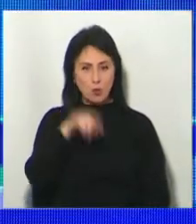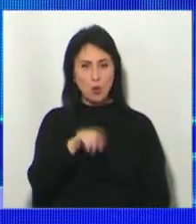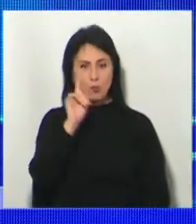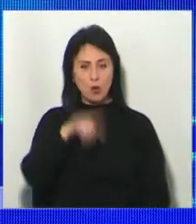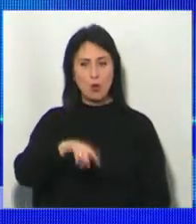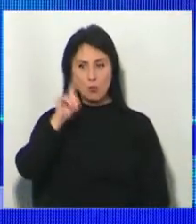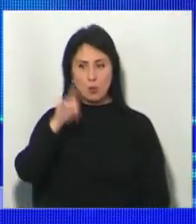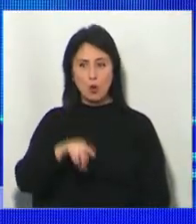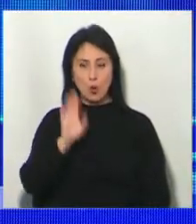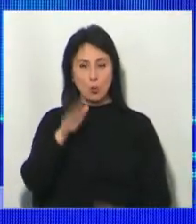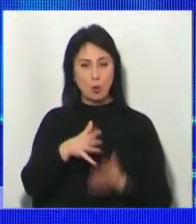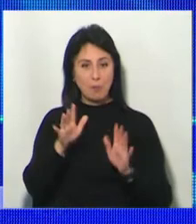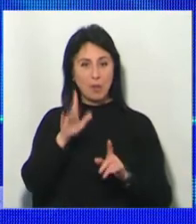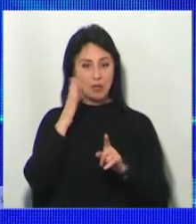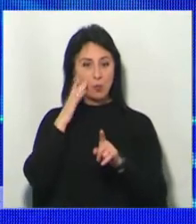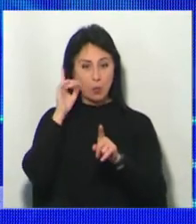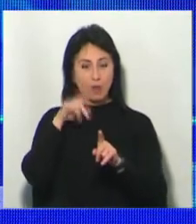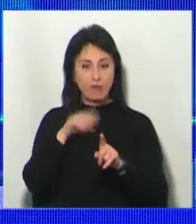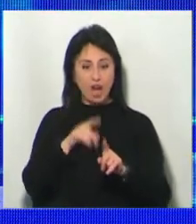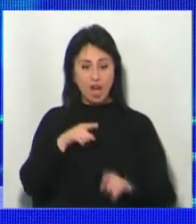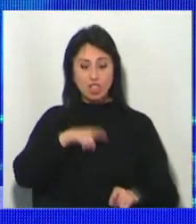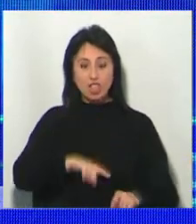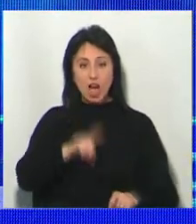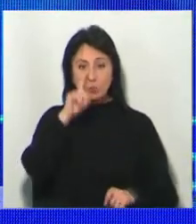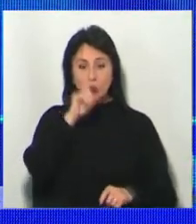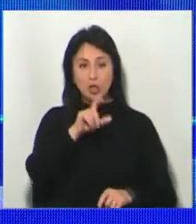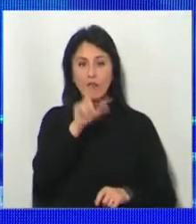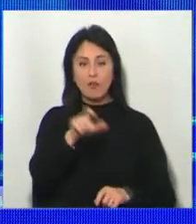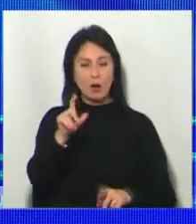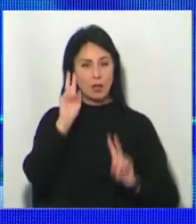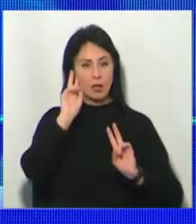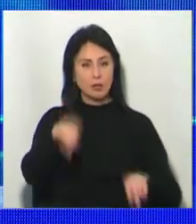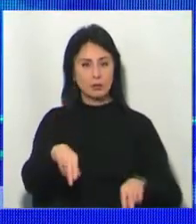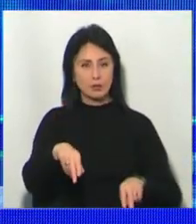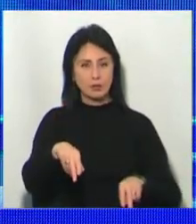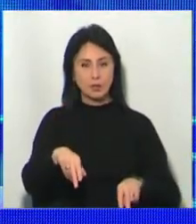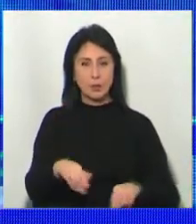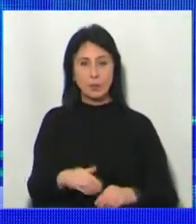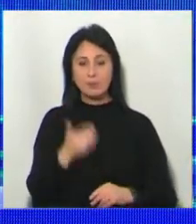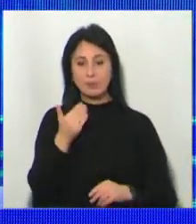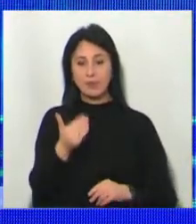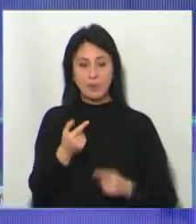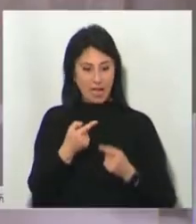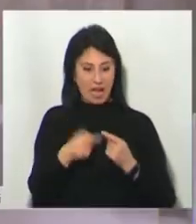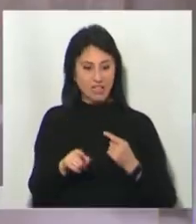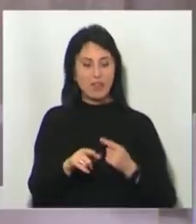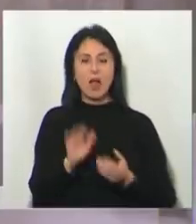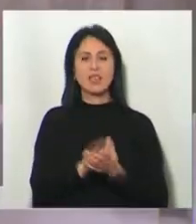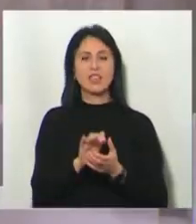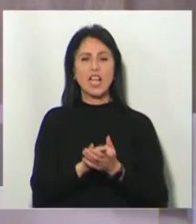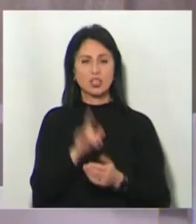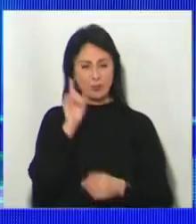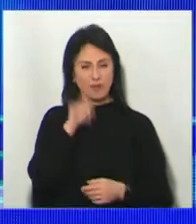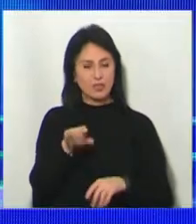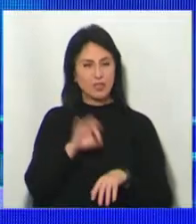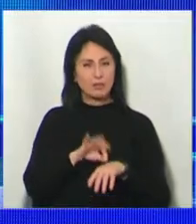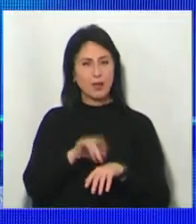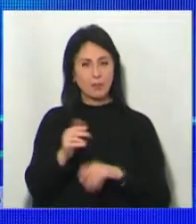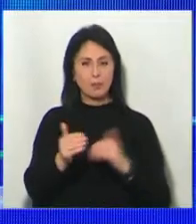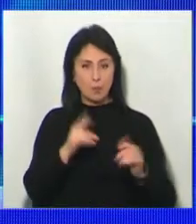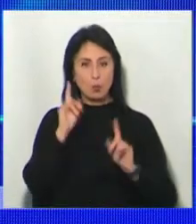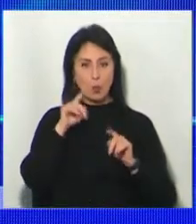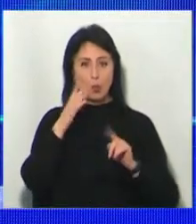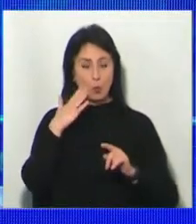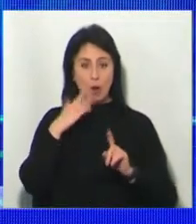საუბარს, იმიტომ რომ ეს უფრო მეტად ცნობილი დიაგნოზებია, რა არის ტოქსები. ცნობი თემა რომ